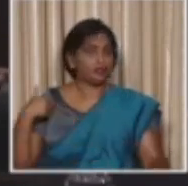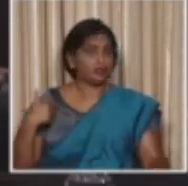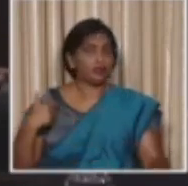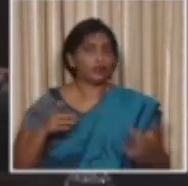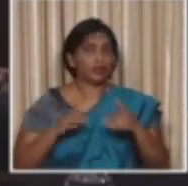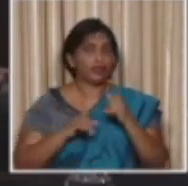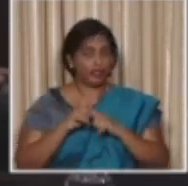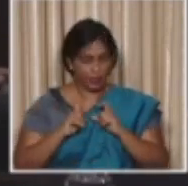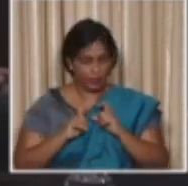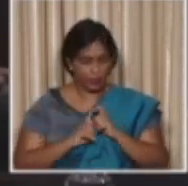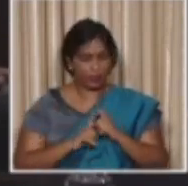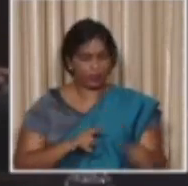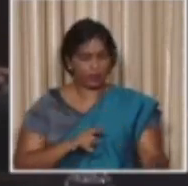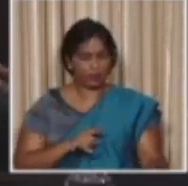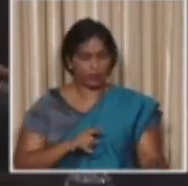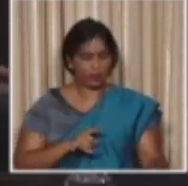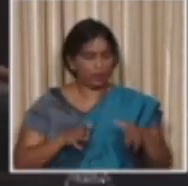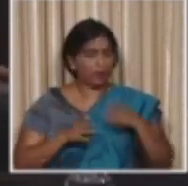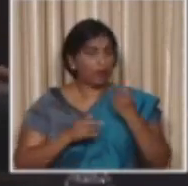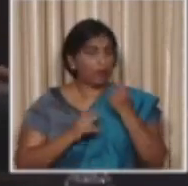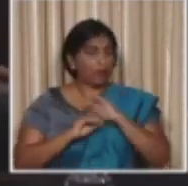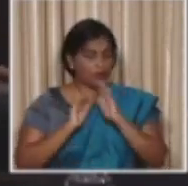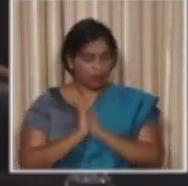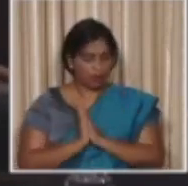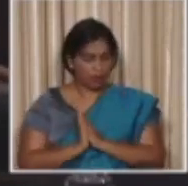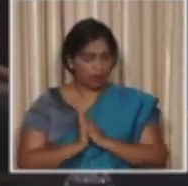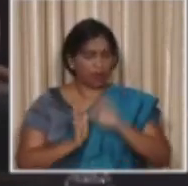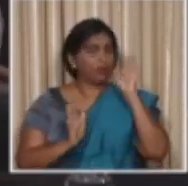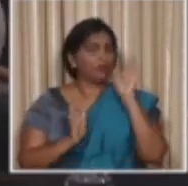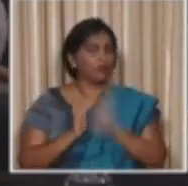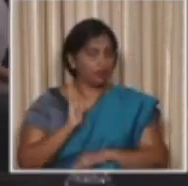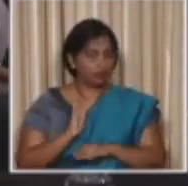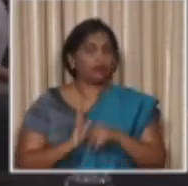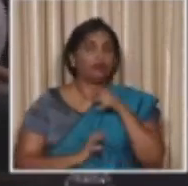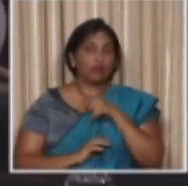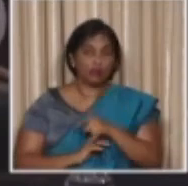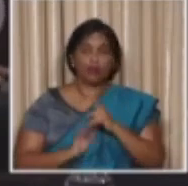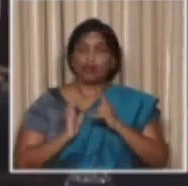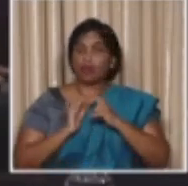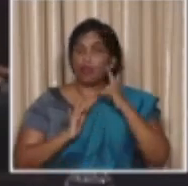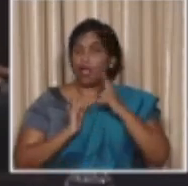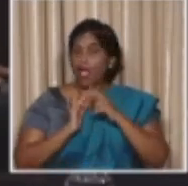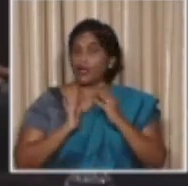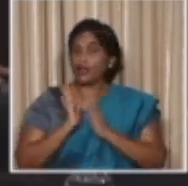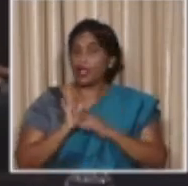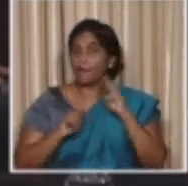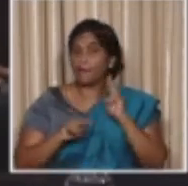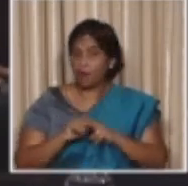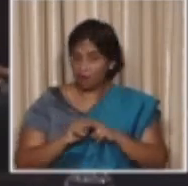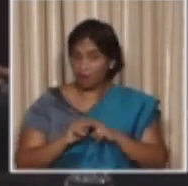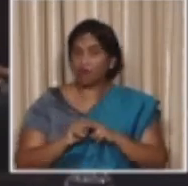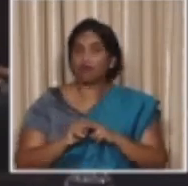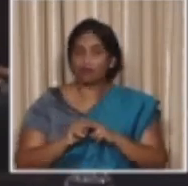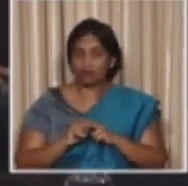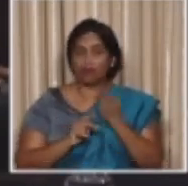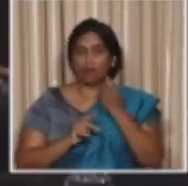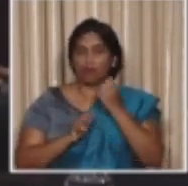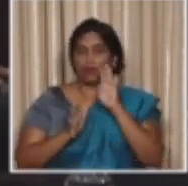अध्यापने ये दिखटमतीन प्रतिपादन कपहरी एक जात्यंतर मूल्य अरबुदे